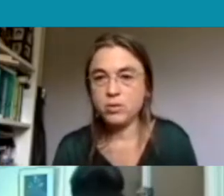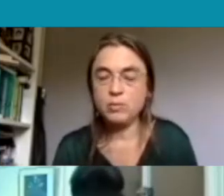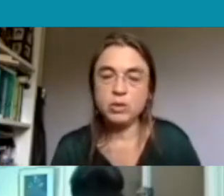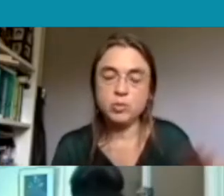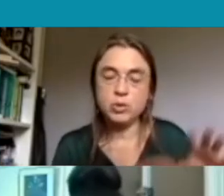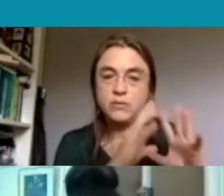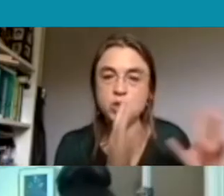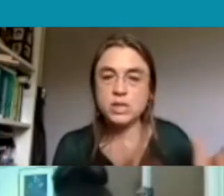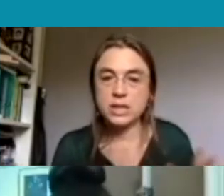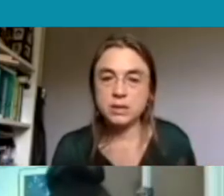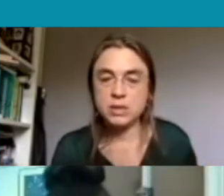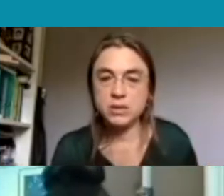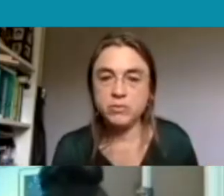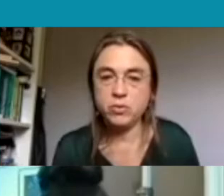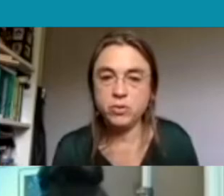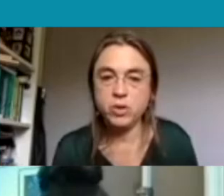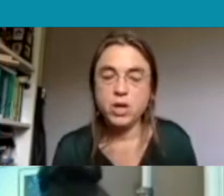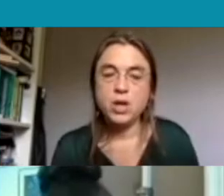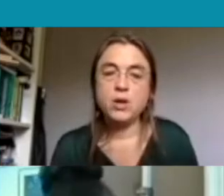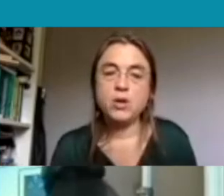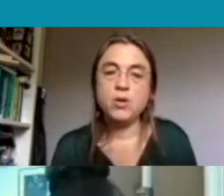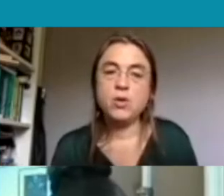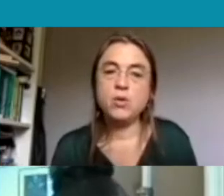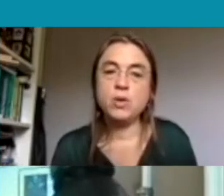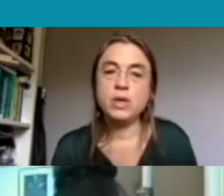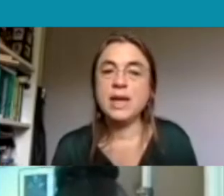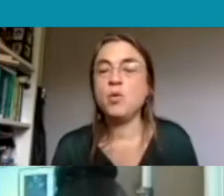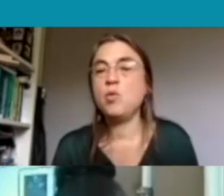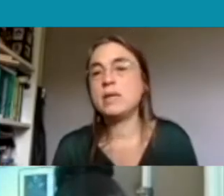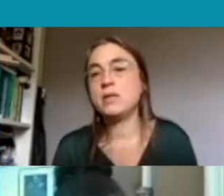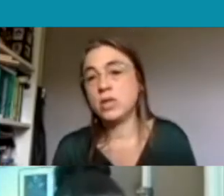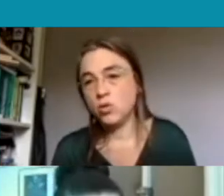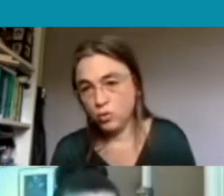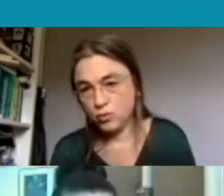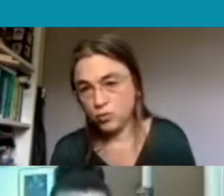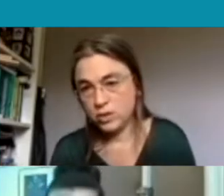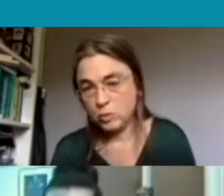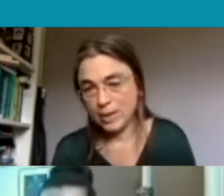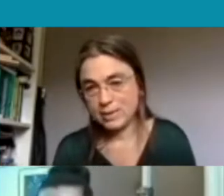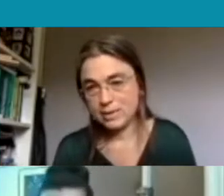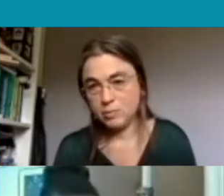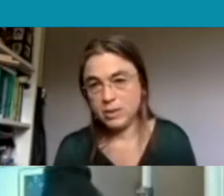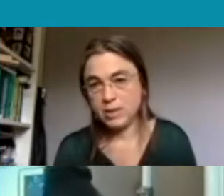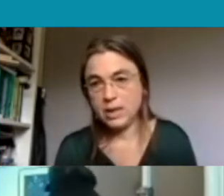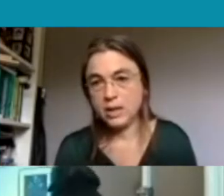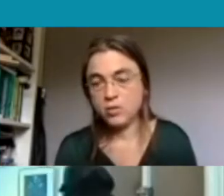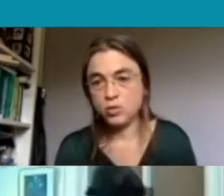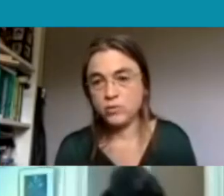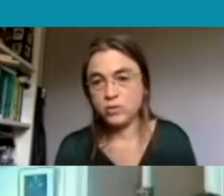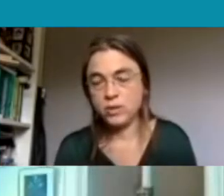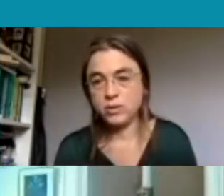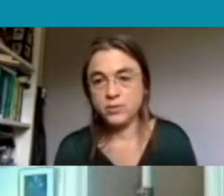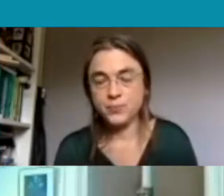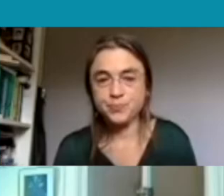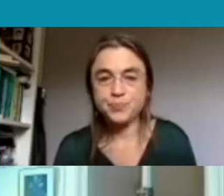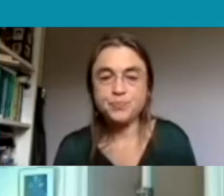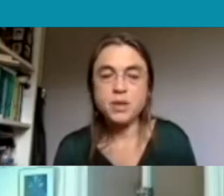et puis une petite fiche descriptive également aux patients qui refusaient de participer au